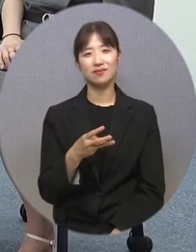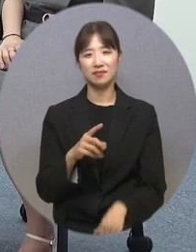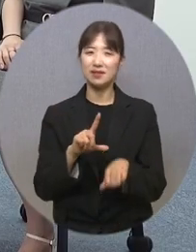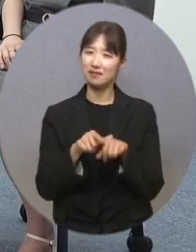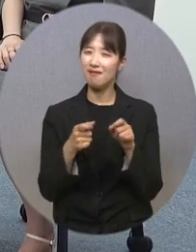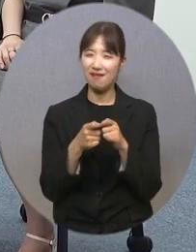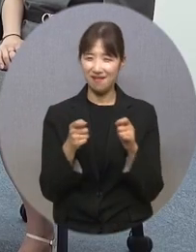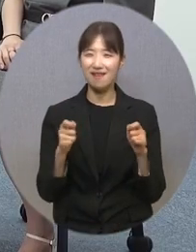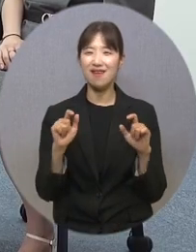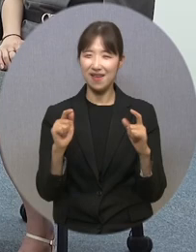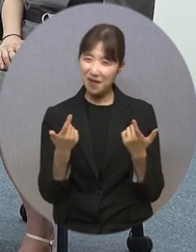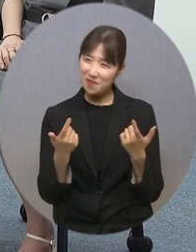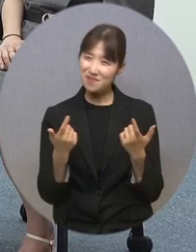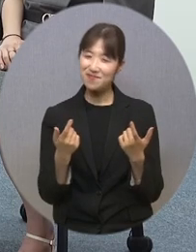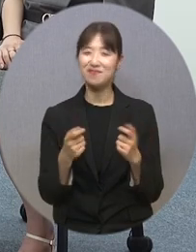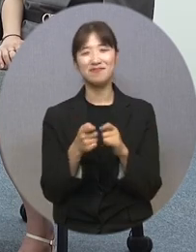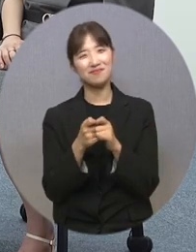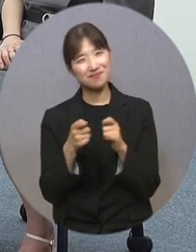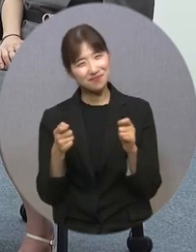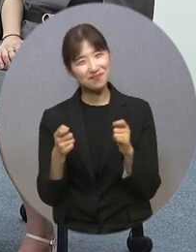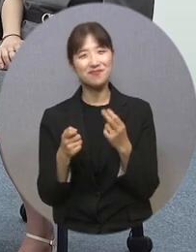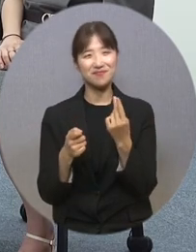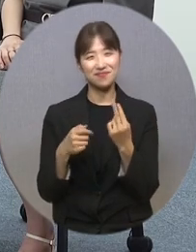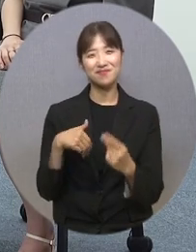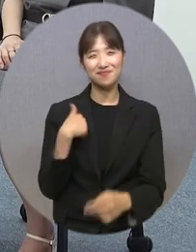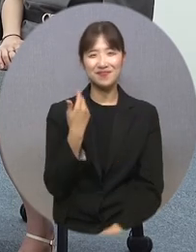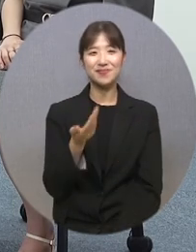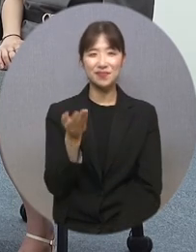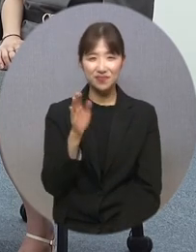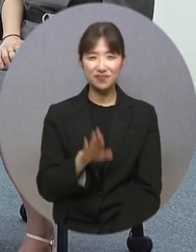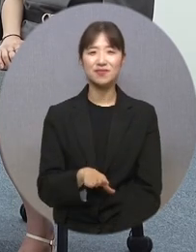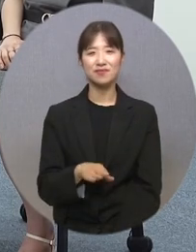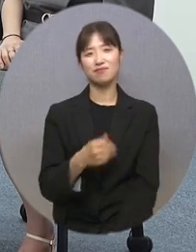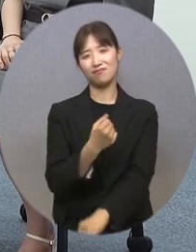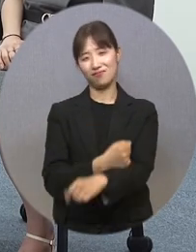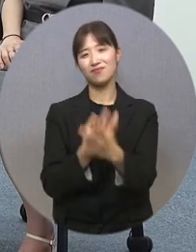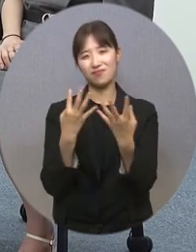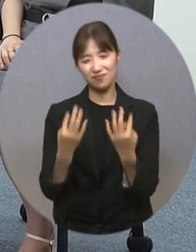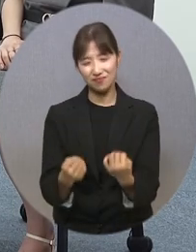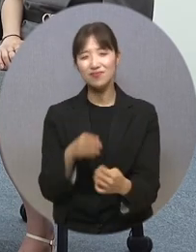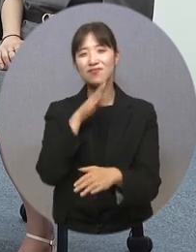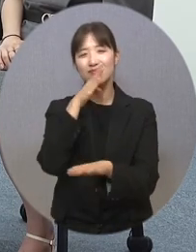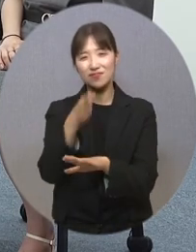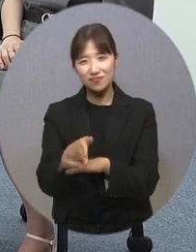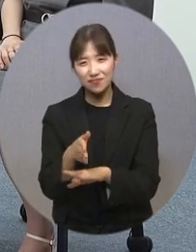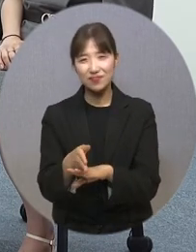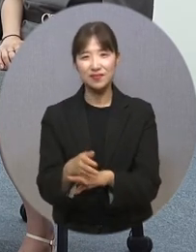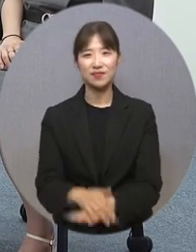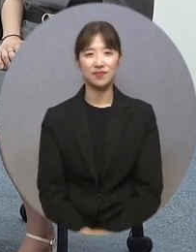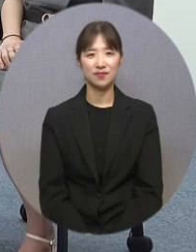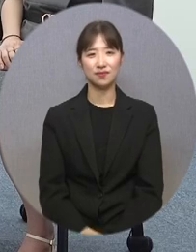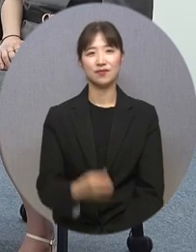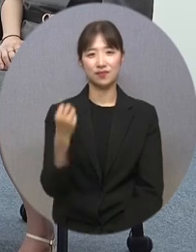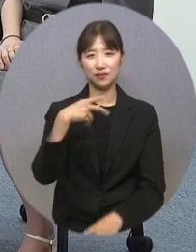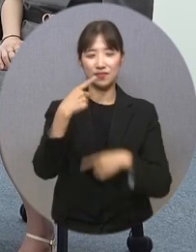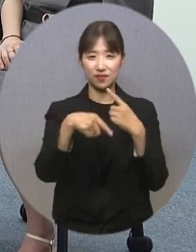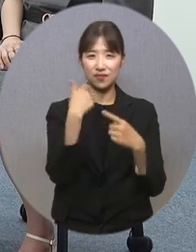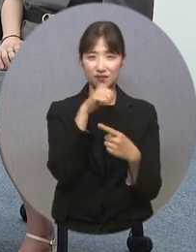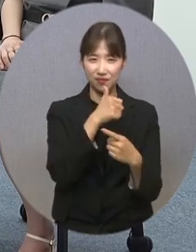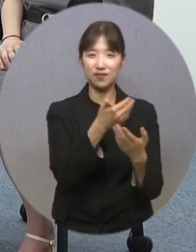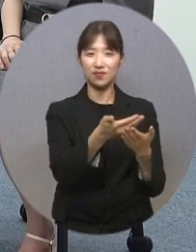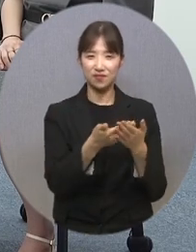빌지 않은 시간일 수도 있고 또 킬 수도 있었는데 수고 많으셨구요 나오셔서 넘어 감사드립니다 돈을 수화통역